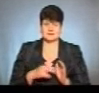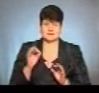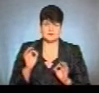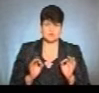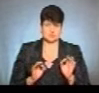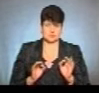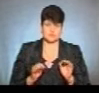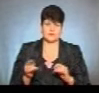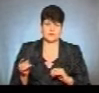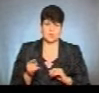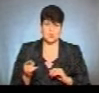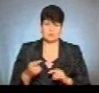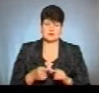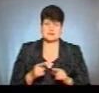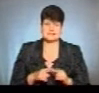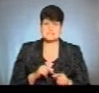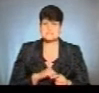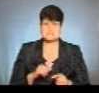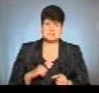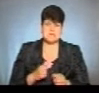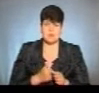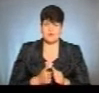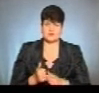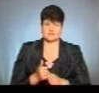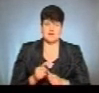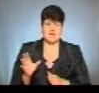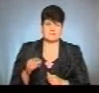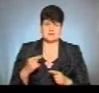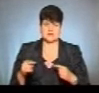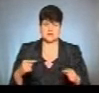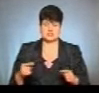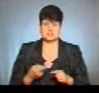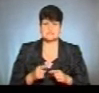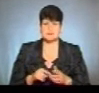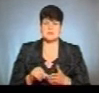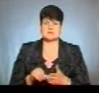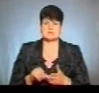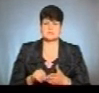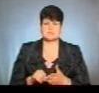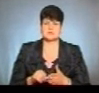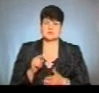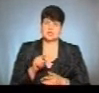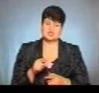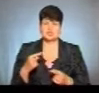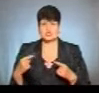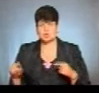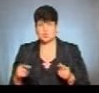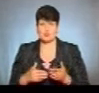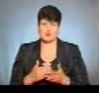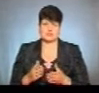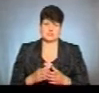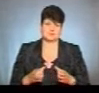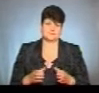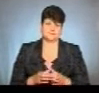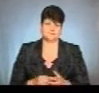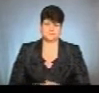35,7% по Тернополю – це самовисуванці, а всі решта – це представники тієї чи іншої політичної